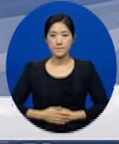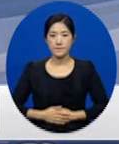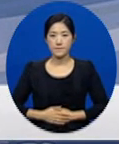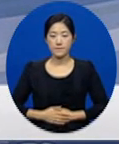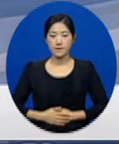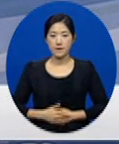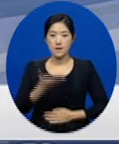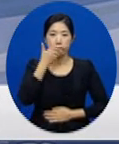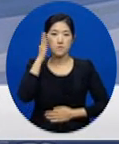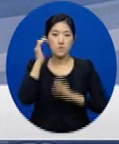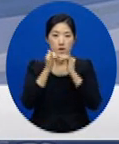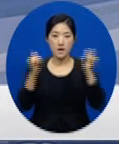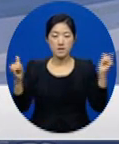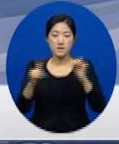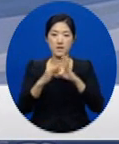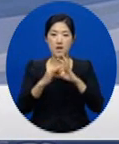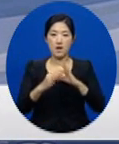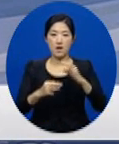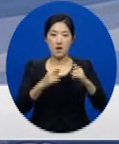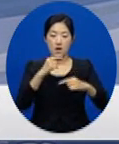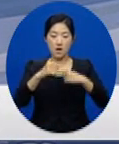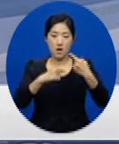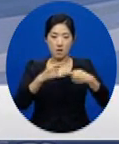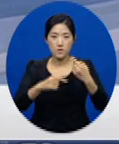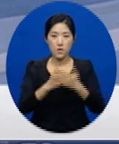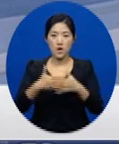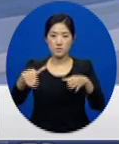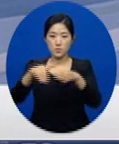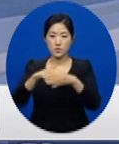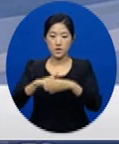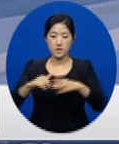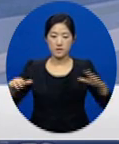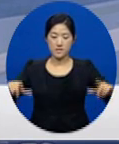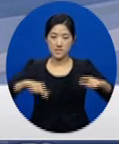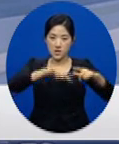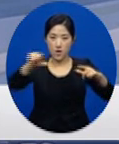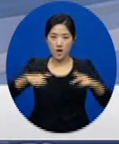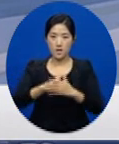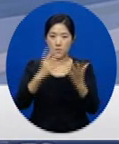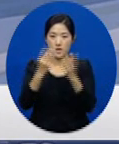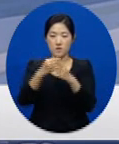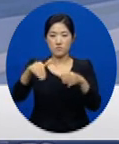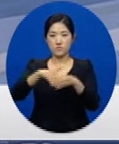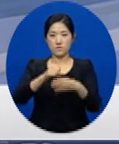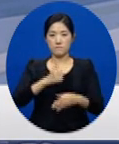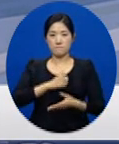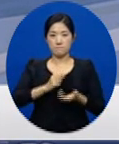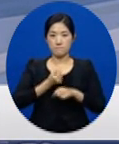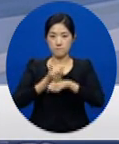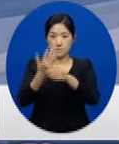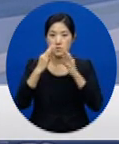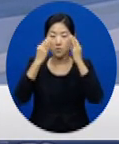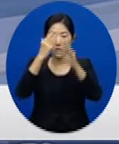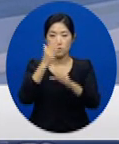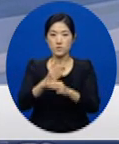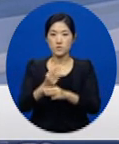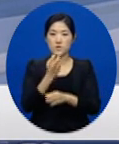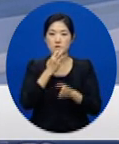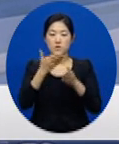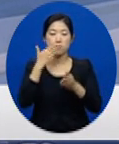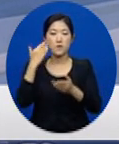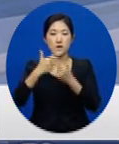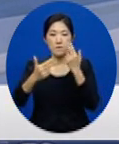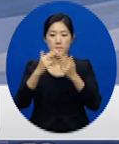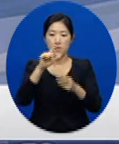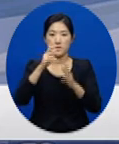농아인의 언어와 문화를 지역의 온전한 문화로 전파하는 데 앞장서는 경기도 농아인협회 오산시 지부는 손에서